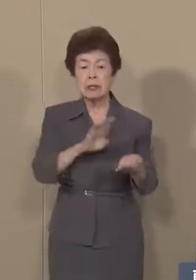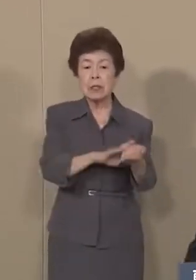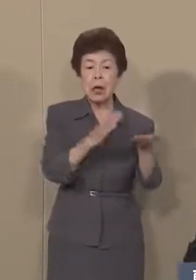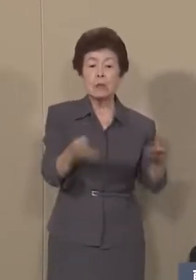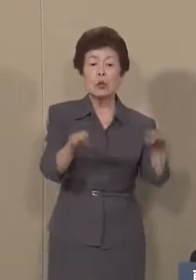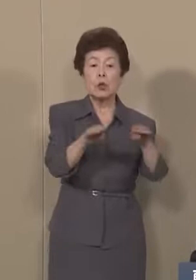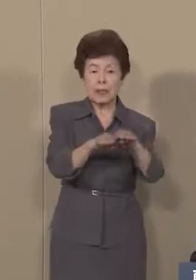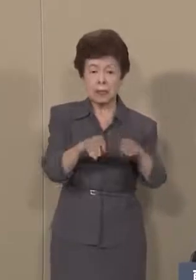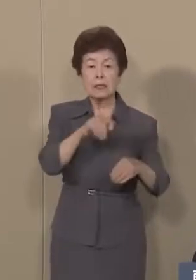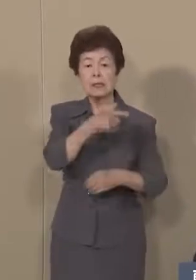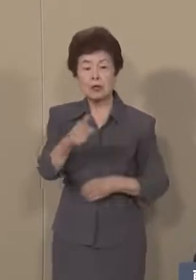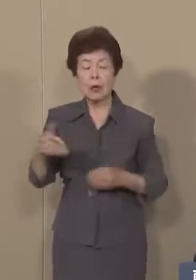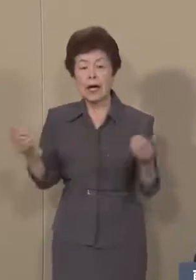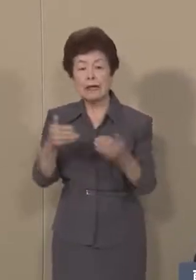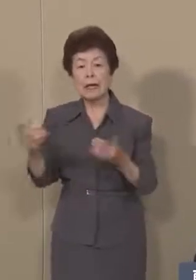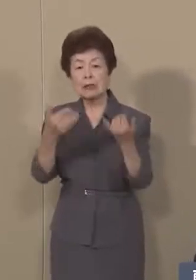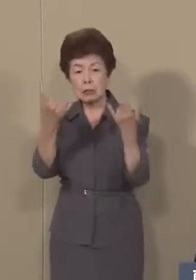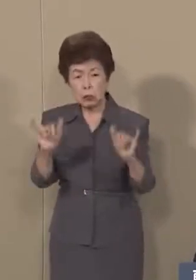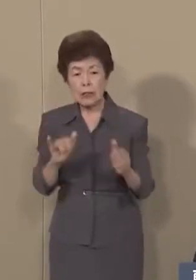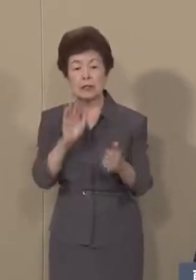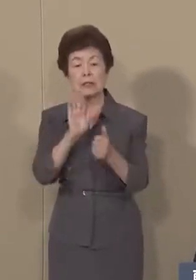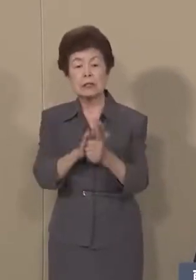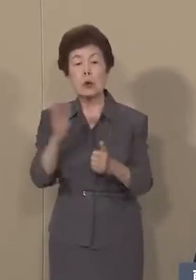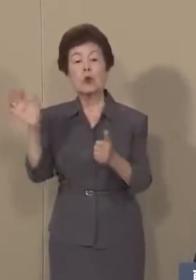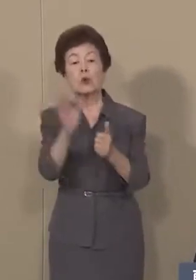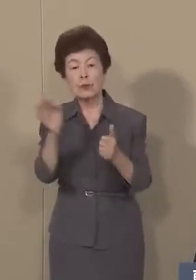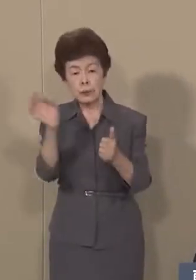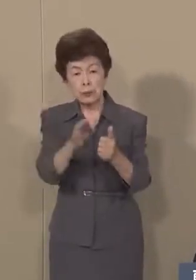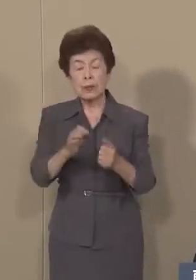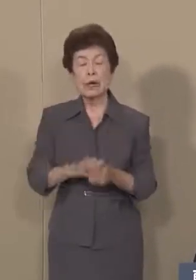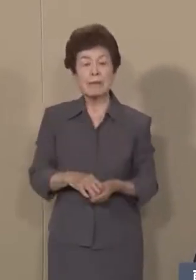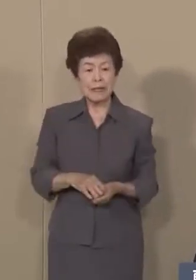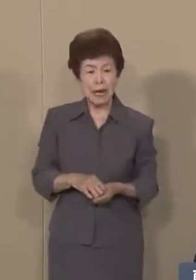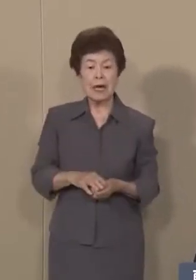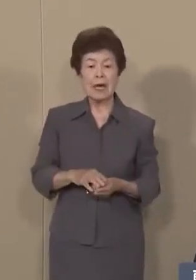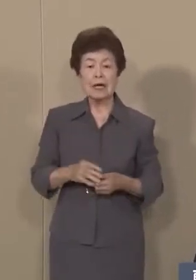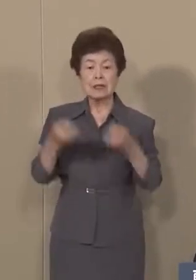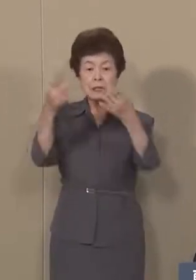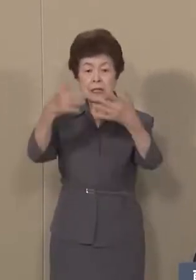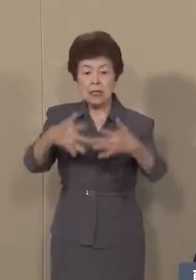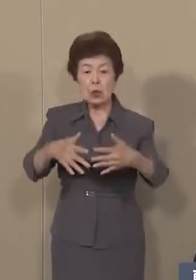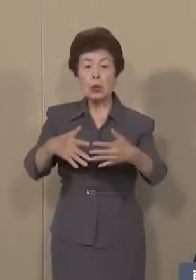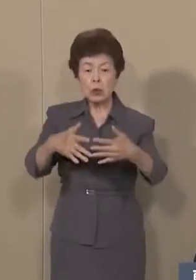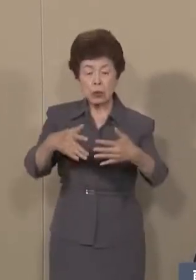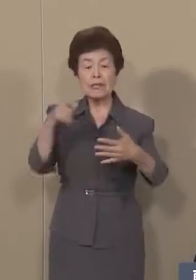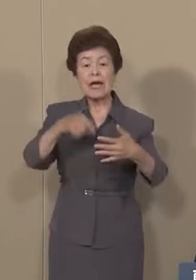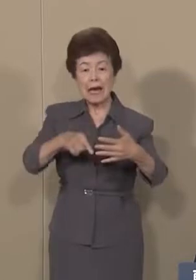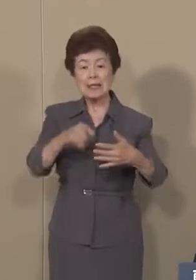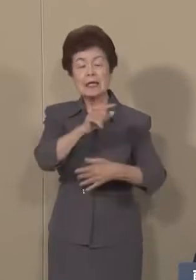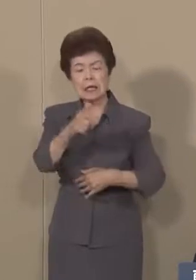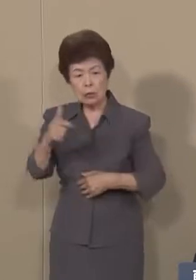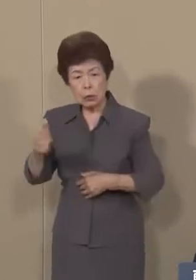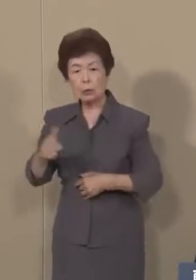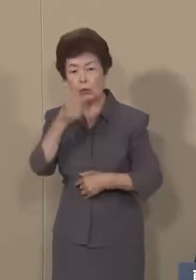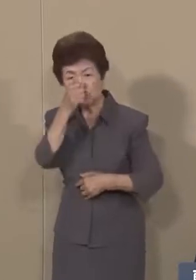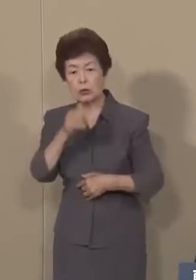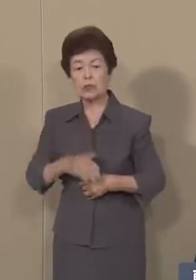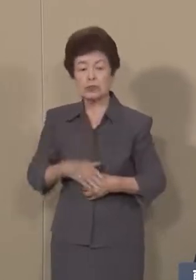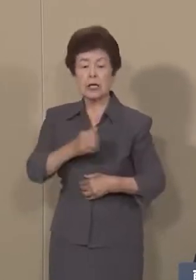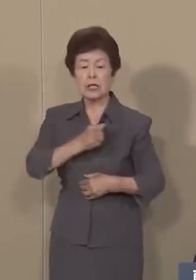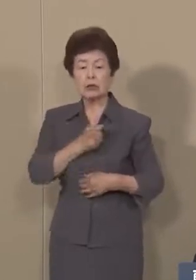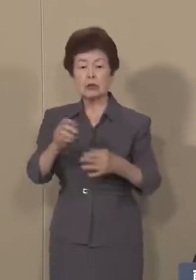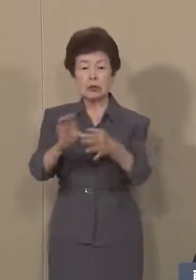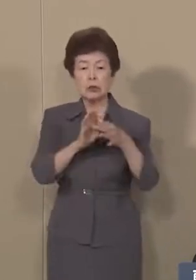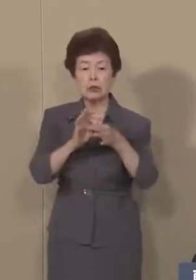従事者に対する財政支援の強化病床医療器具の充実そして命を打つ家具生活